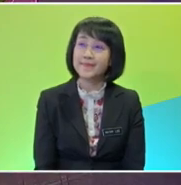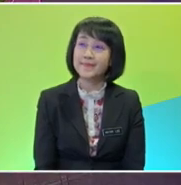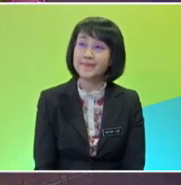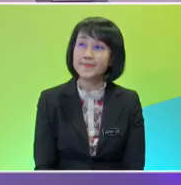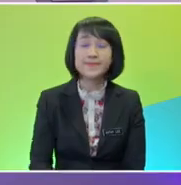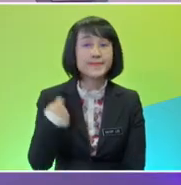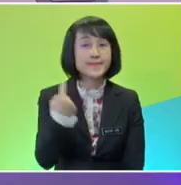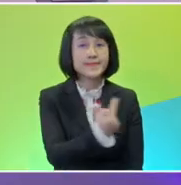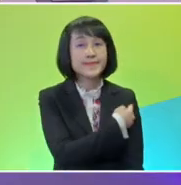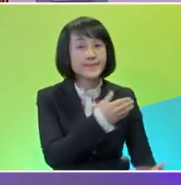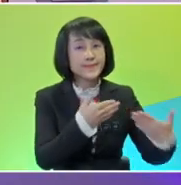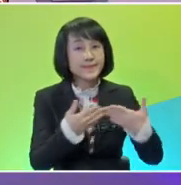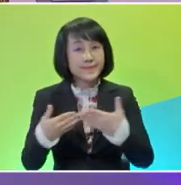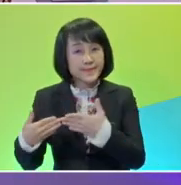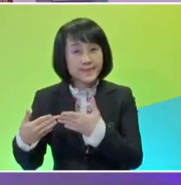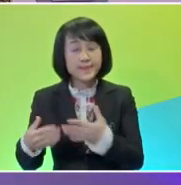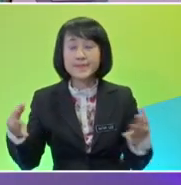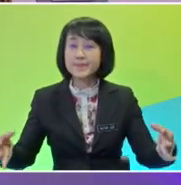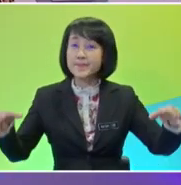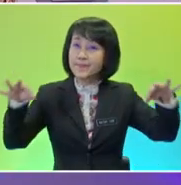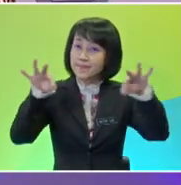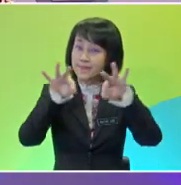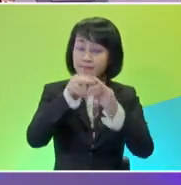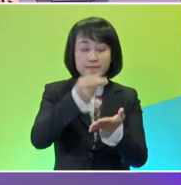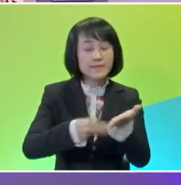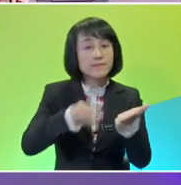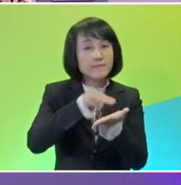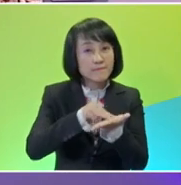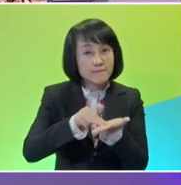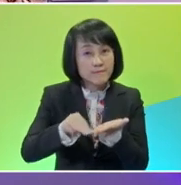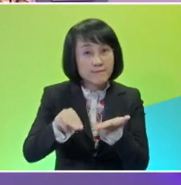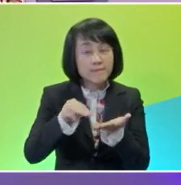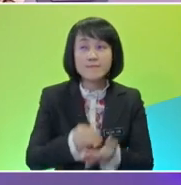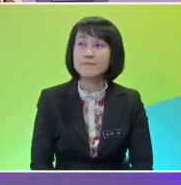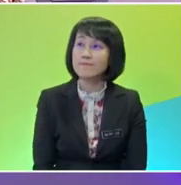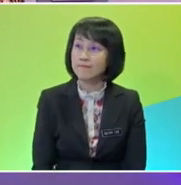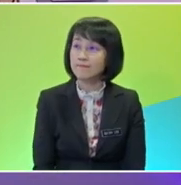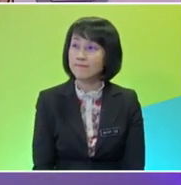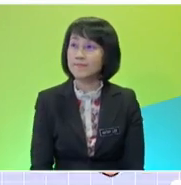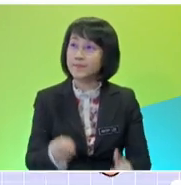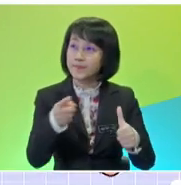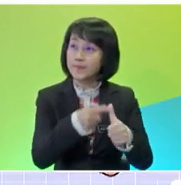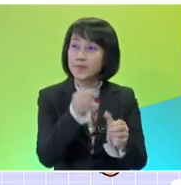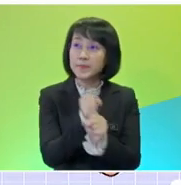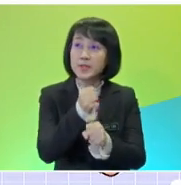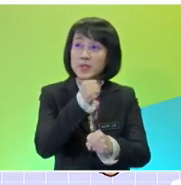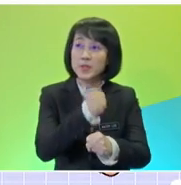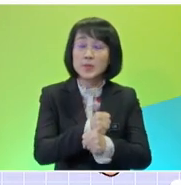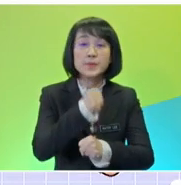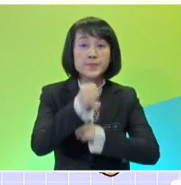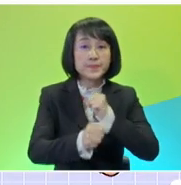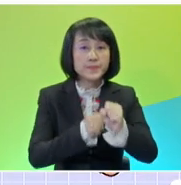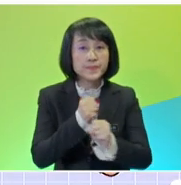dengan kepentingan nilai murni ya Ada banyak kepentingan nilai murni antaranya yang pertama untuk membentuk tingkah laku yang baik